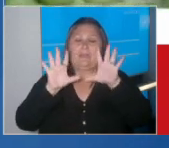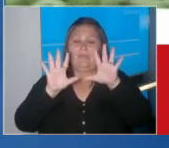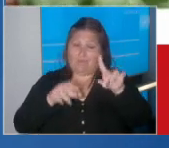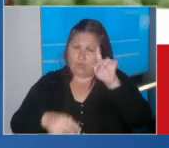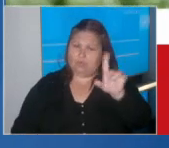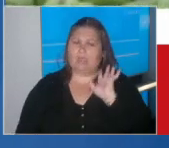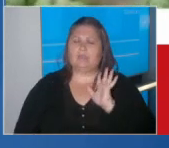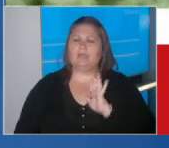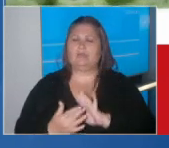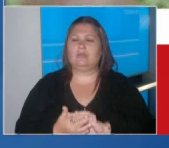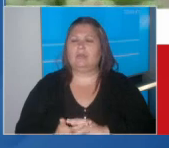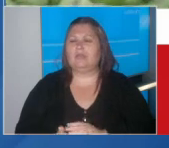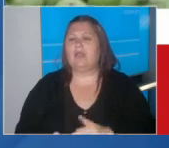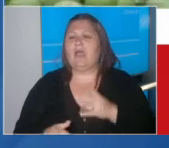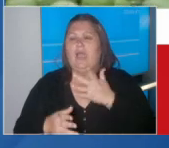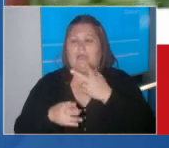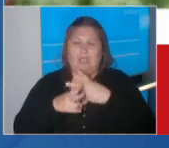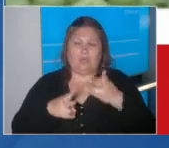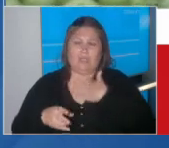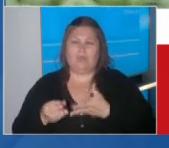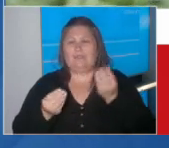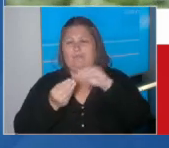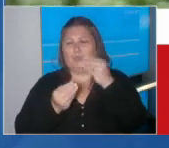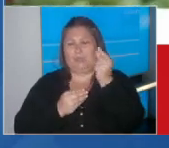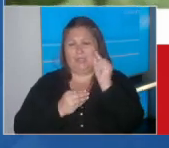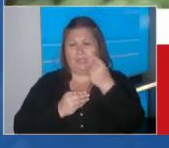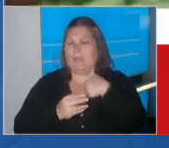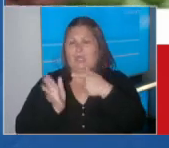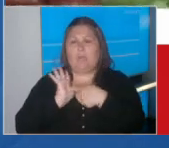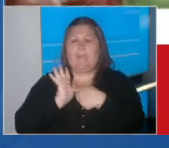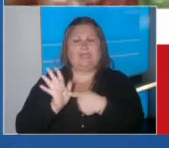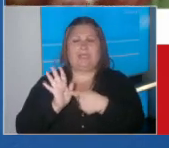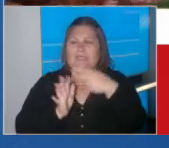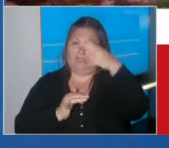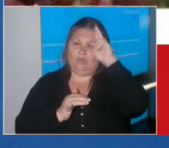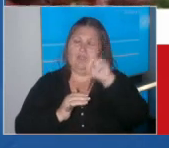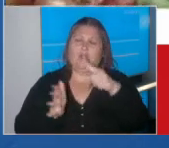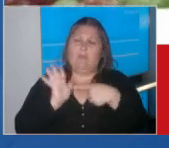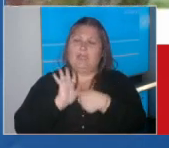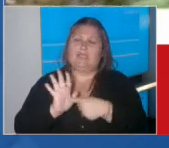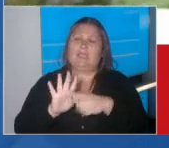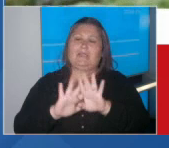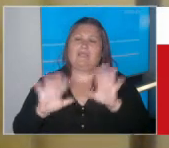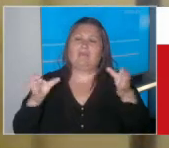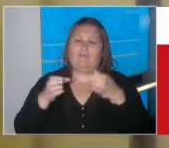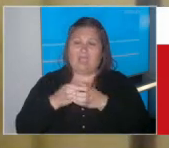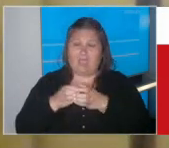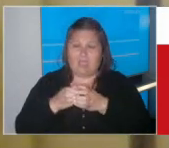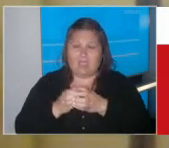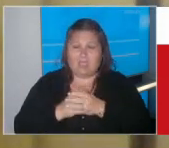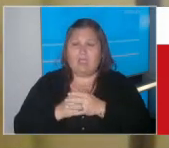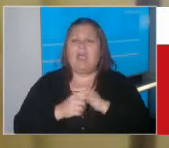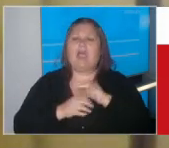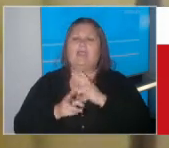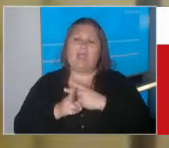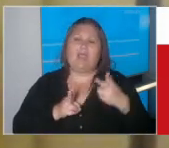זה. אני רק רוצה להוסיף משהו קטן. אני לא מייצגת את הליכוד ואני לא מייצגת אף מפלגה. אני